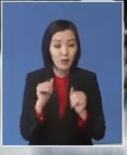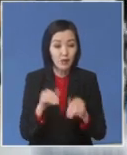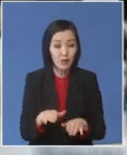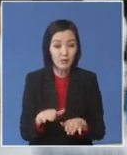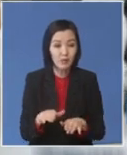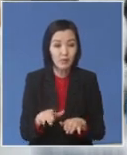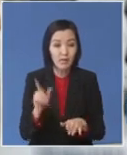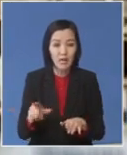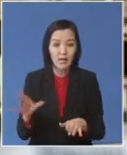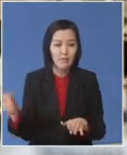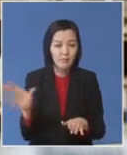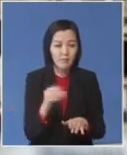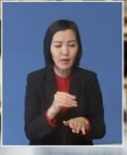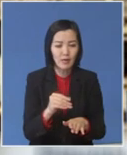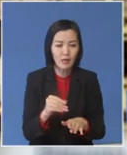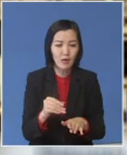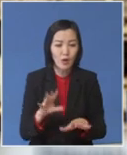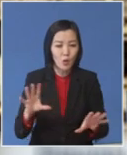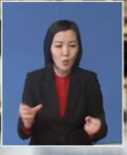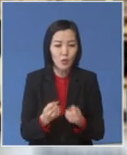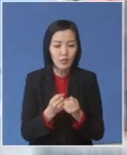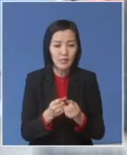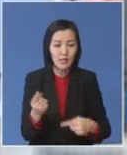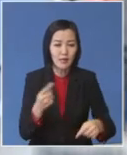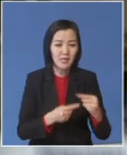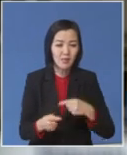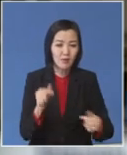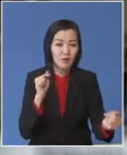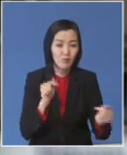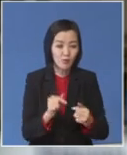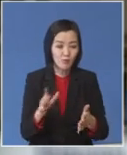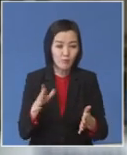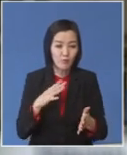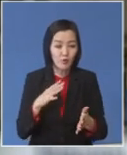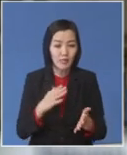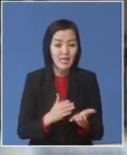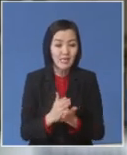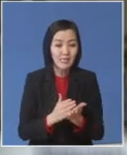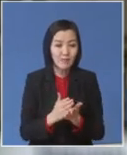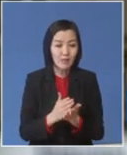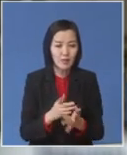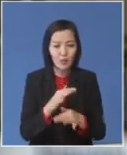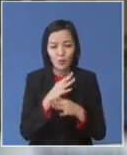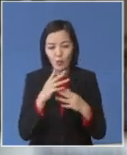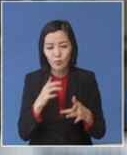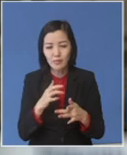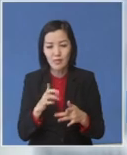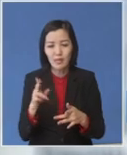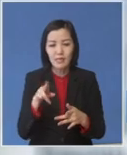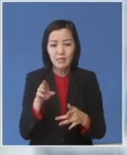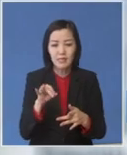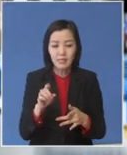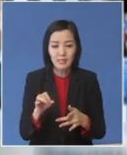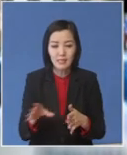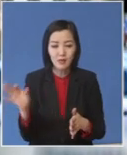азаматтар бір ауыздан қолдаса, кәсіпкерлер керісінше наразылық танытып отыр. Себебі қызметтік машиналардың едәуір бөлігіне жанармайдың тек